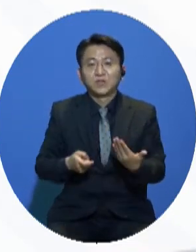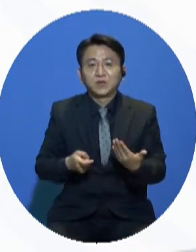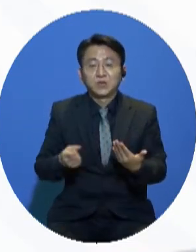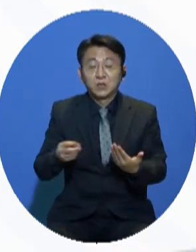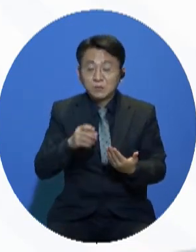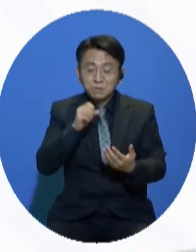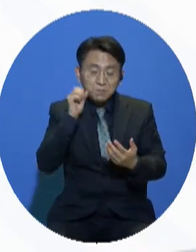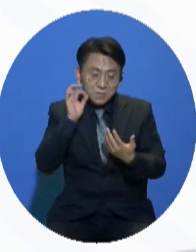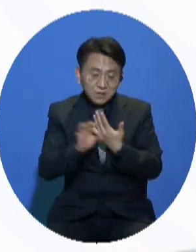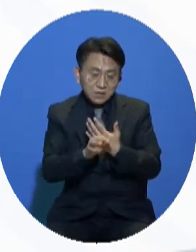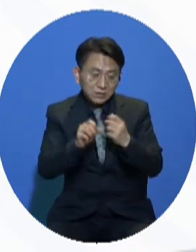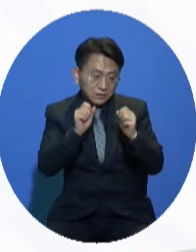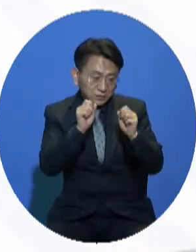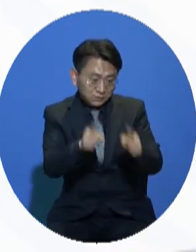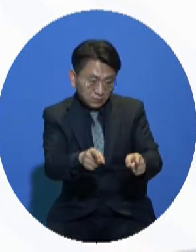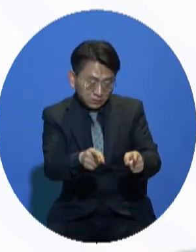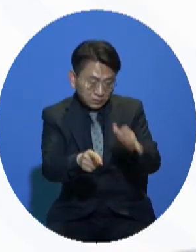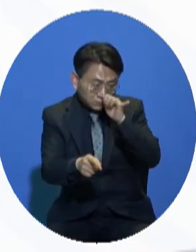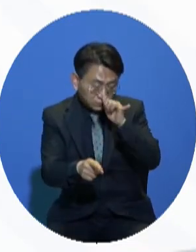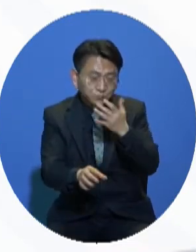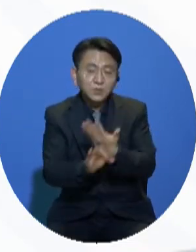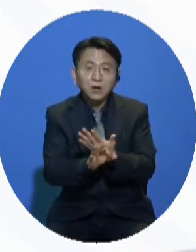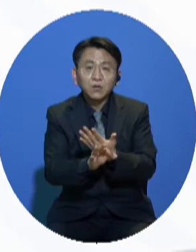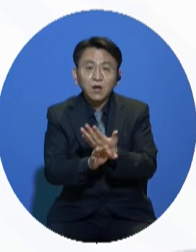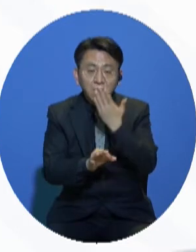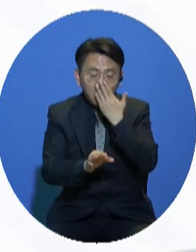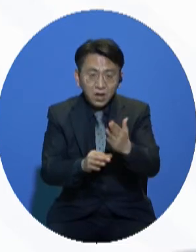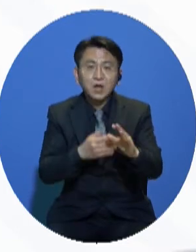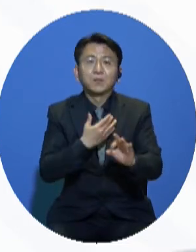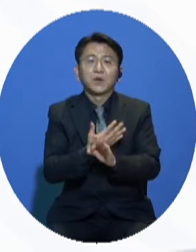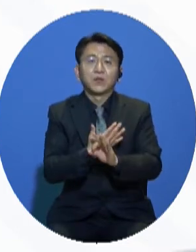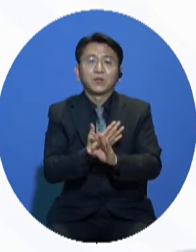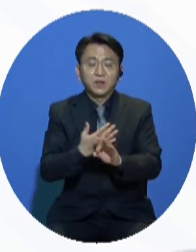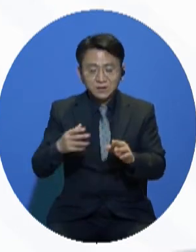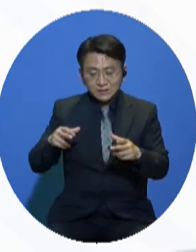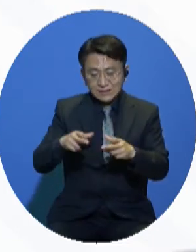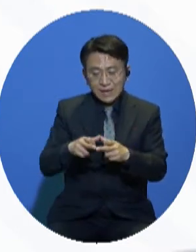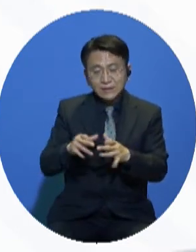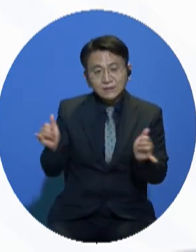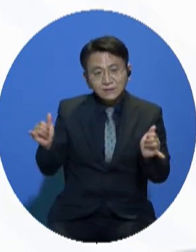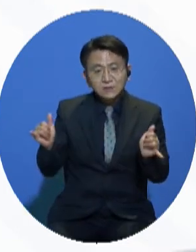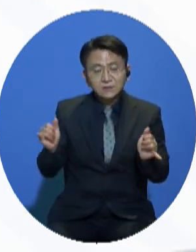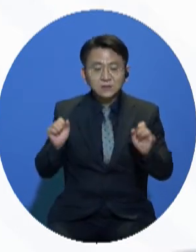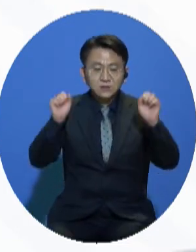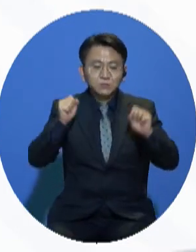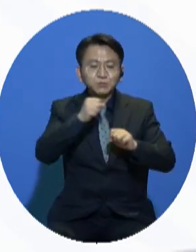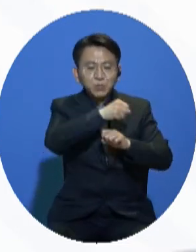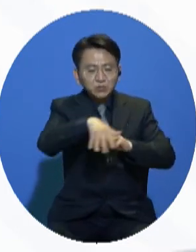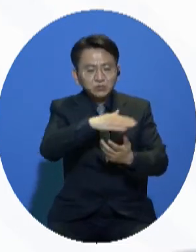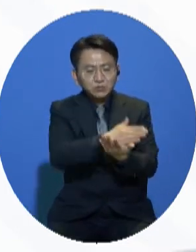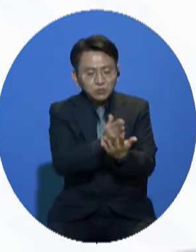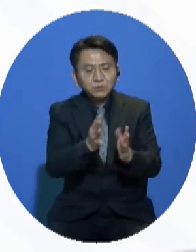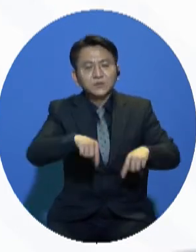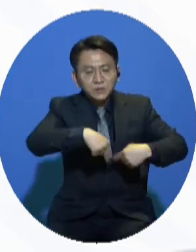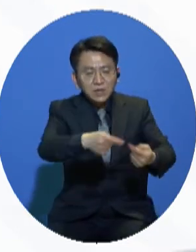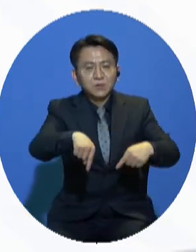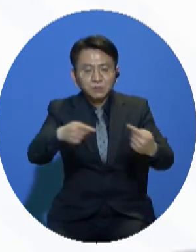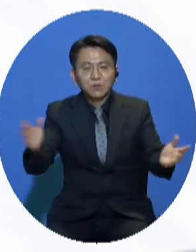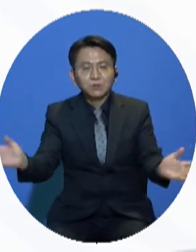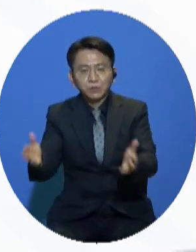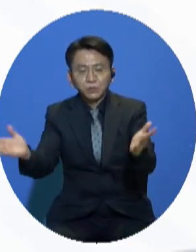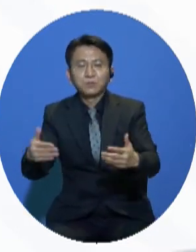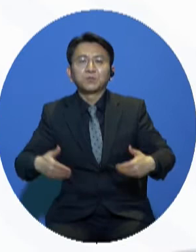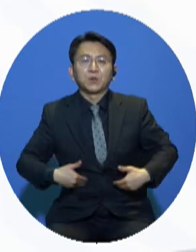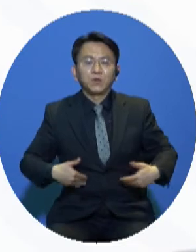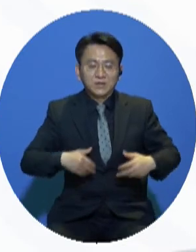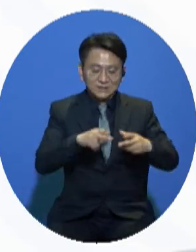기회만 된다면은 가능하다면은 이렇게 장애인들이 스포츠에 참여를 해야 된다는 것이 첫 번째